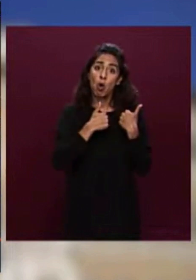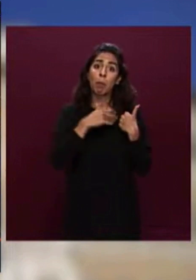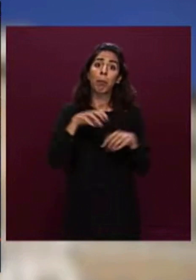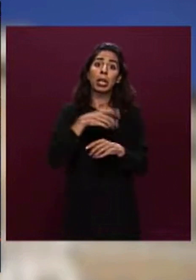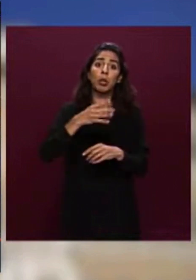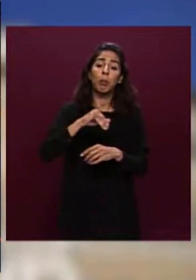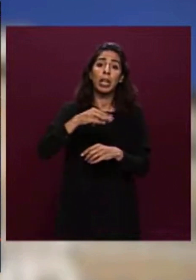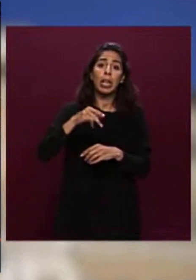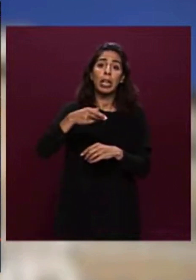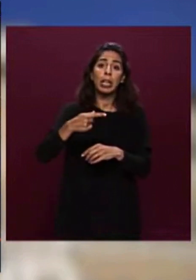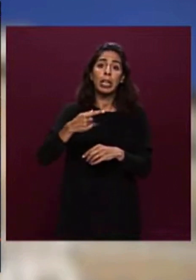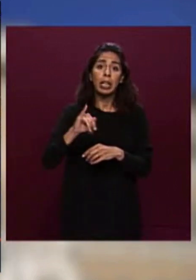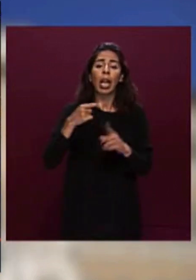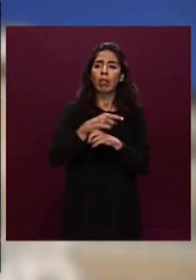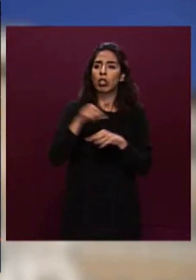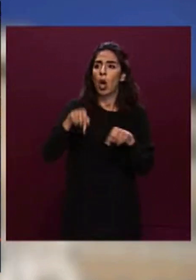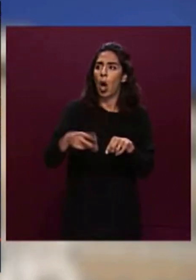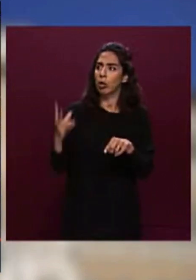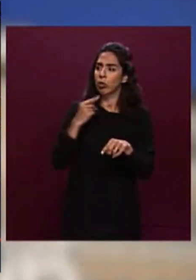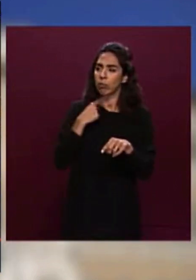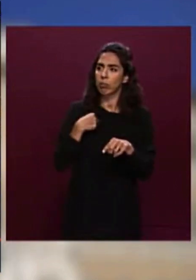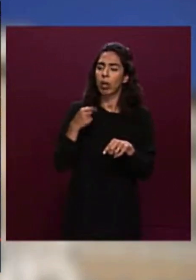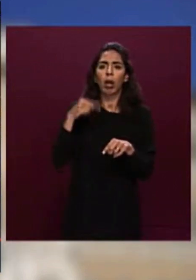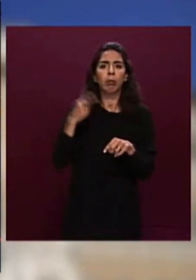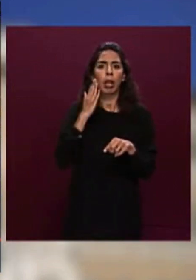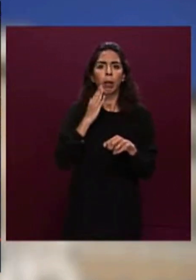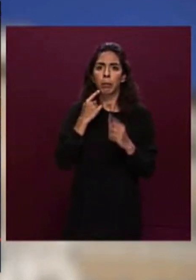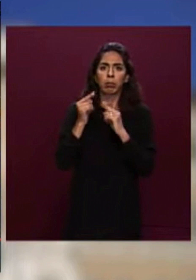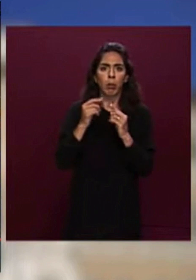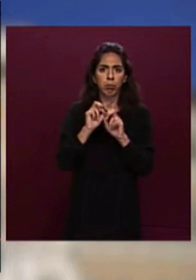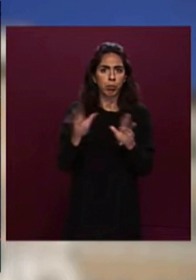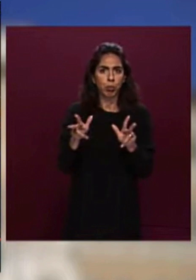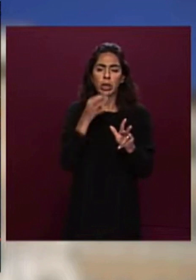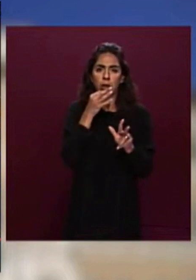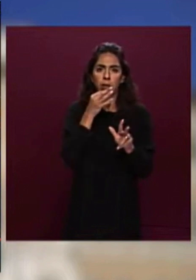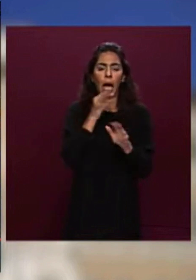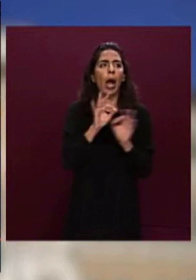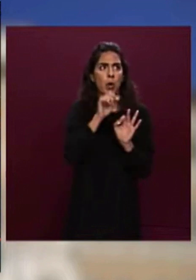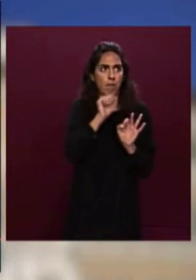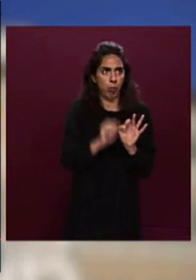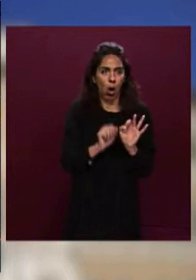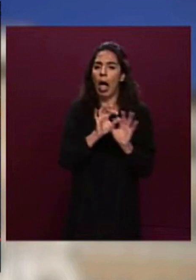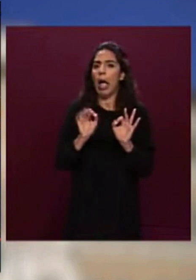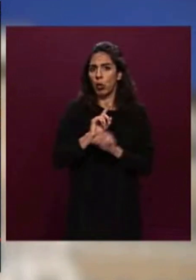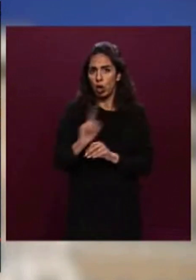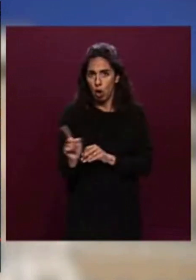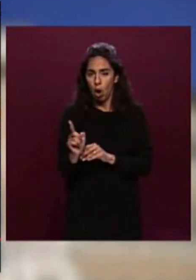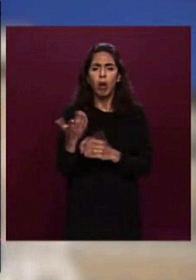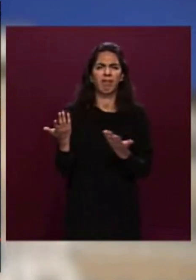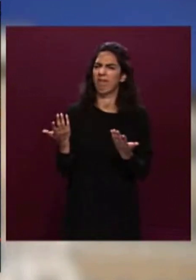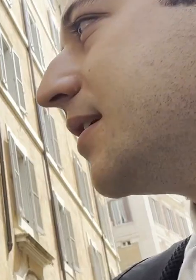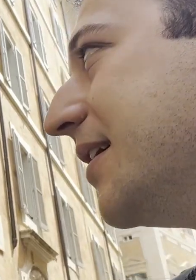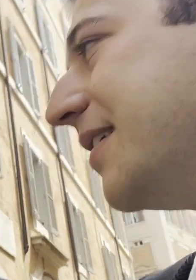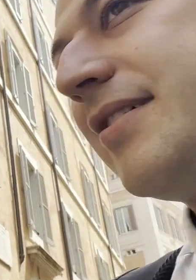discutibile dialogare con queste persone. Quindi in buona sostanza il messaggio sarebbe che alcuni lo possono fare e alcuni no. Insomma, non mi sembra una grande